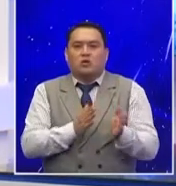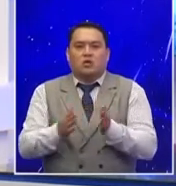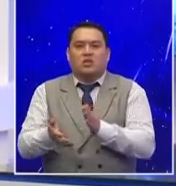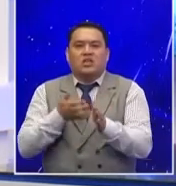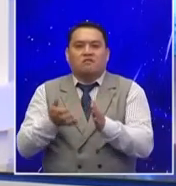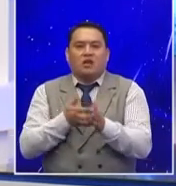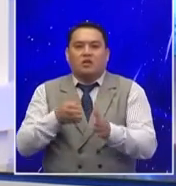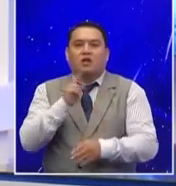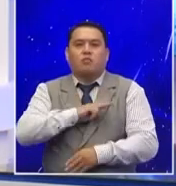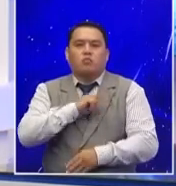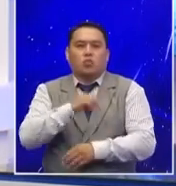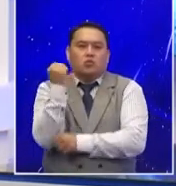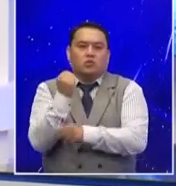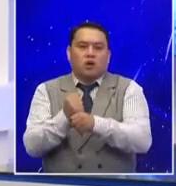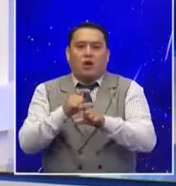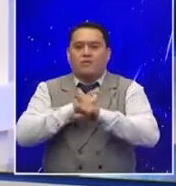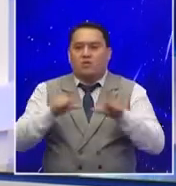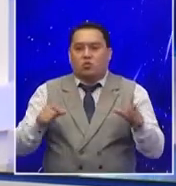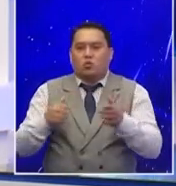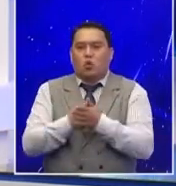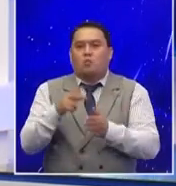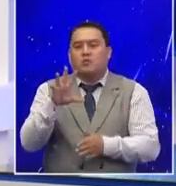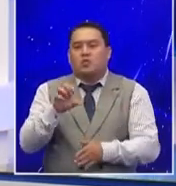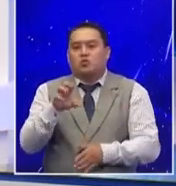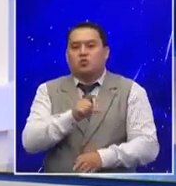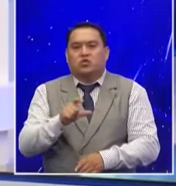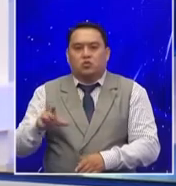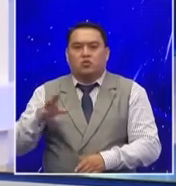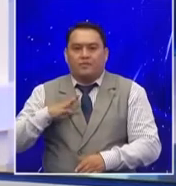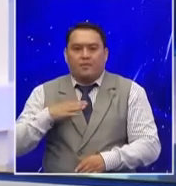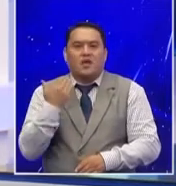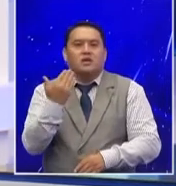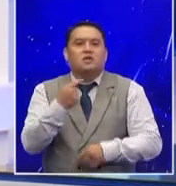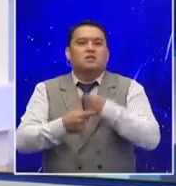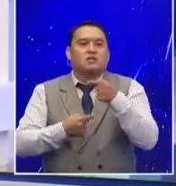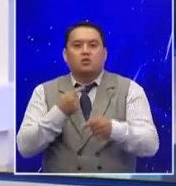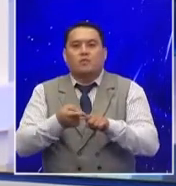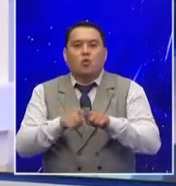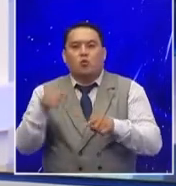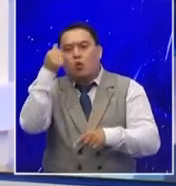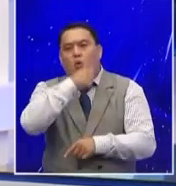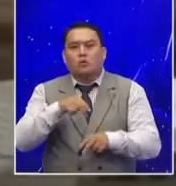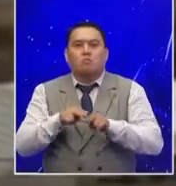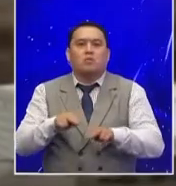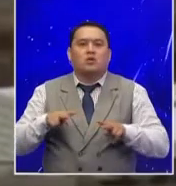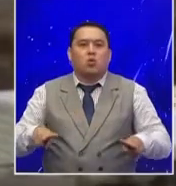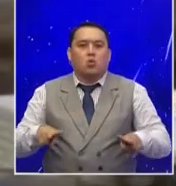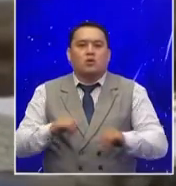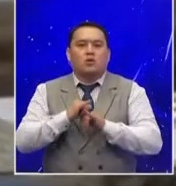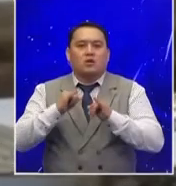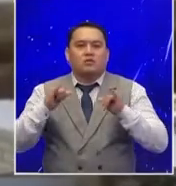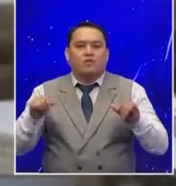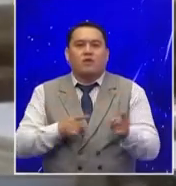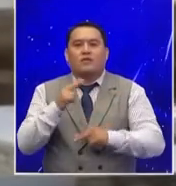Дефицит рабочих рук на строящихся объектах достиг показателя в 500 человек. В последние годы в Петропавловске ударными